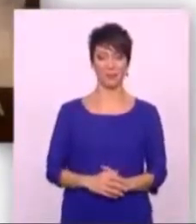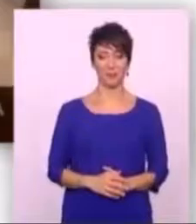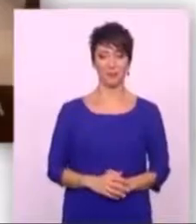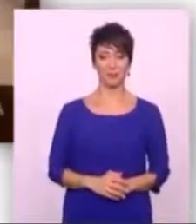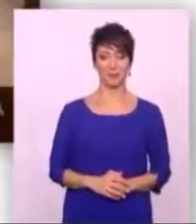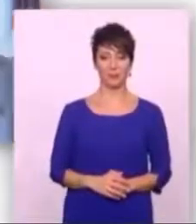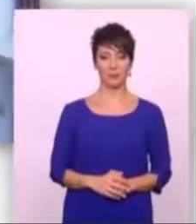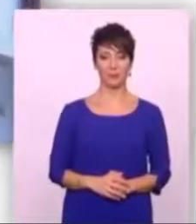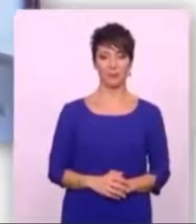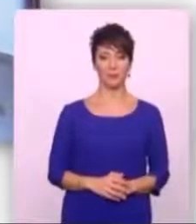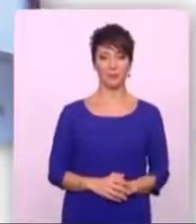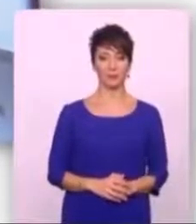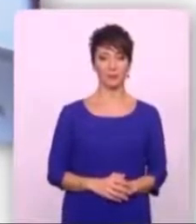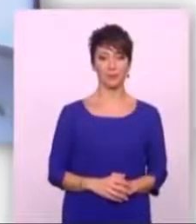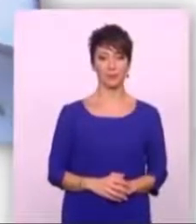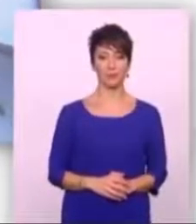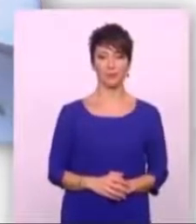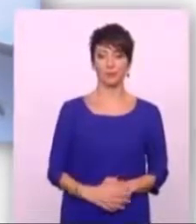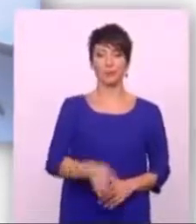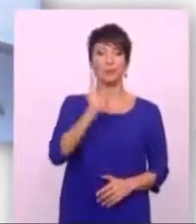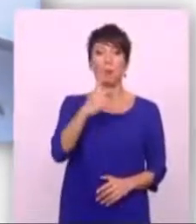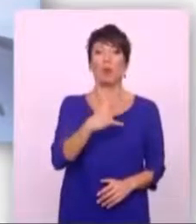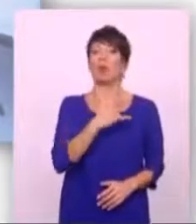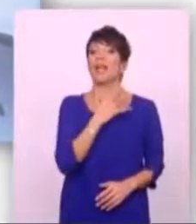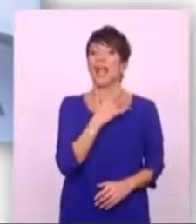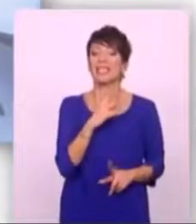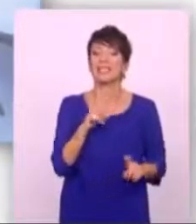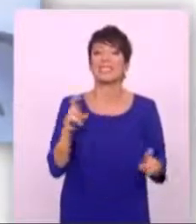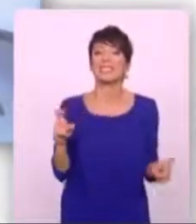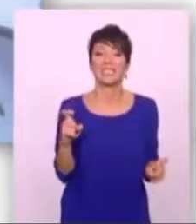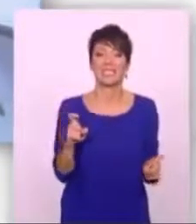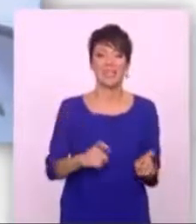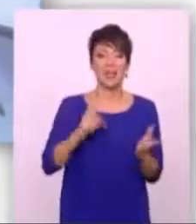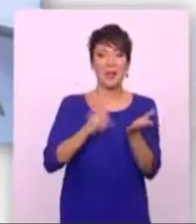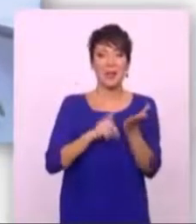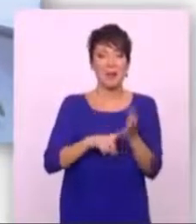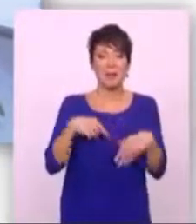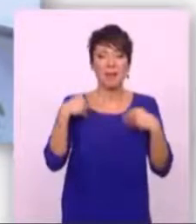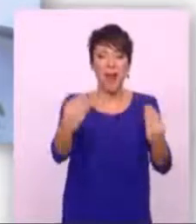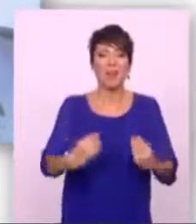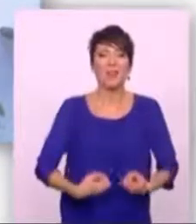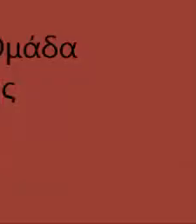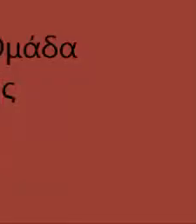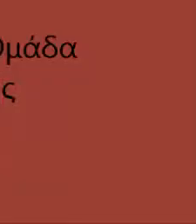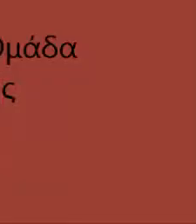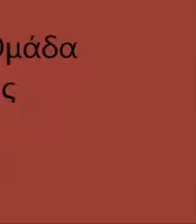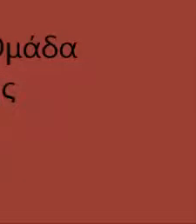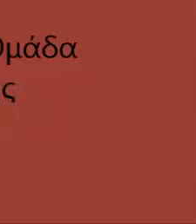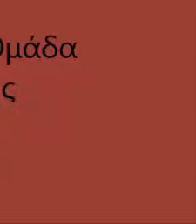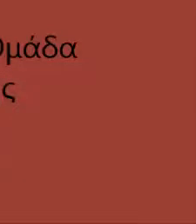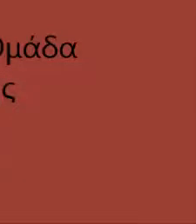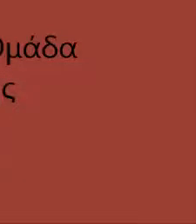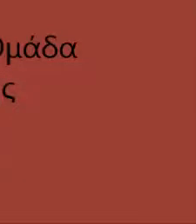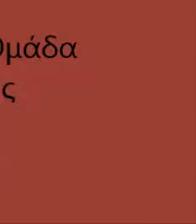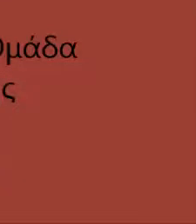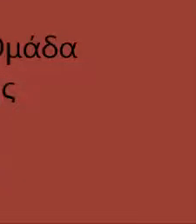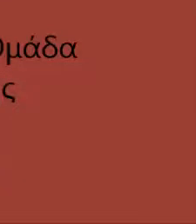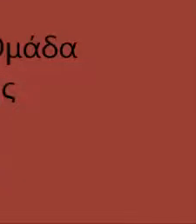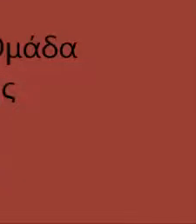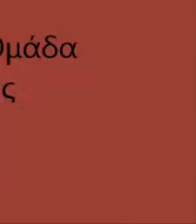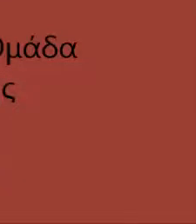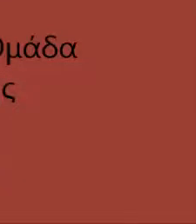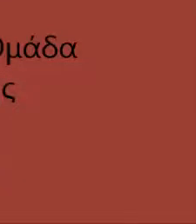οι ηλικιωμένοι τρώνε από catering, με την ποιότητα του φαγητού να είναι ανάλογη των οικονομικών του γυροκομείου. Πώς μπορείς άραγε να σπάσεις τη ρουτίνα αλλά